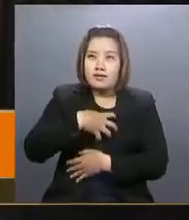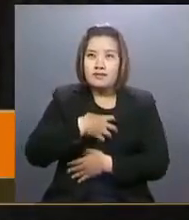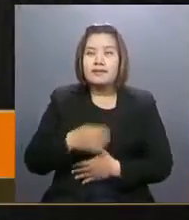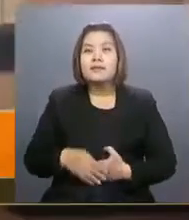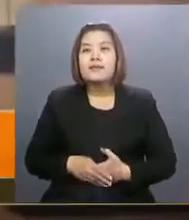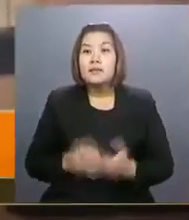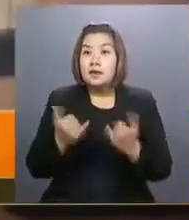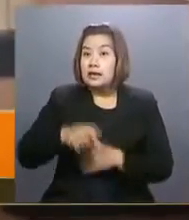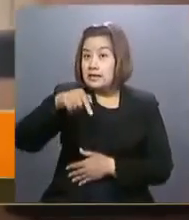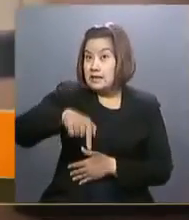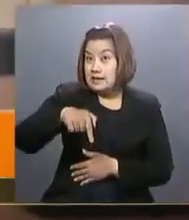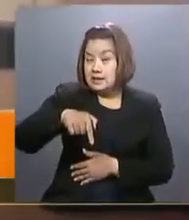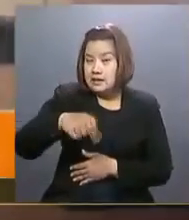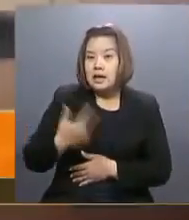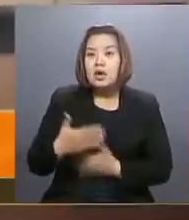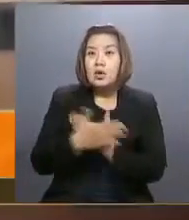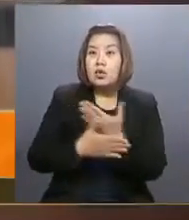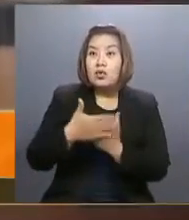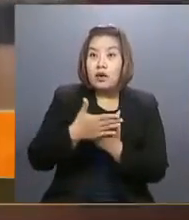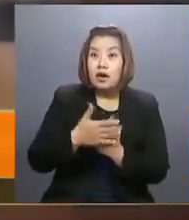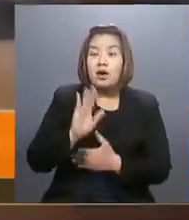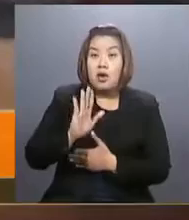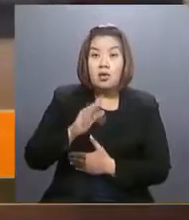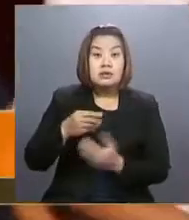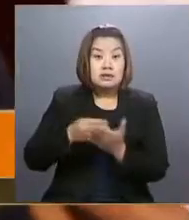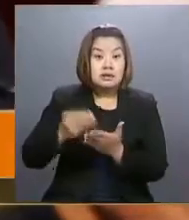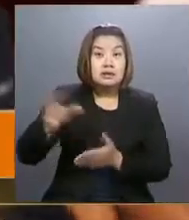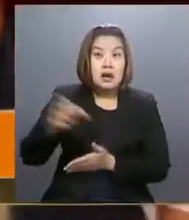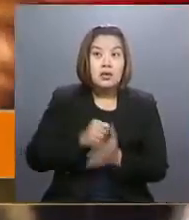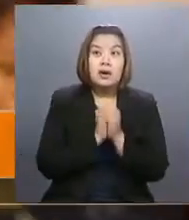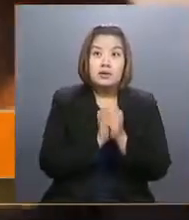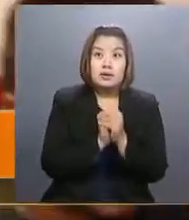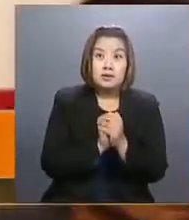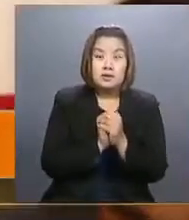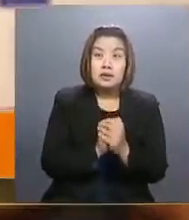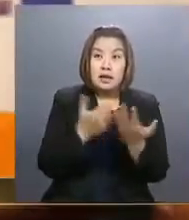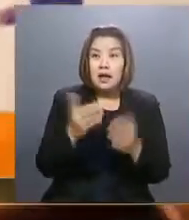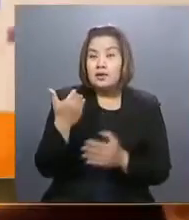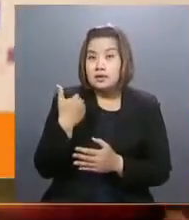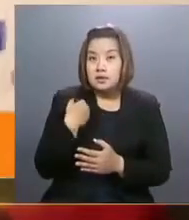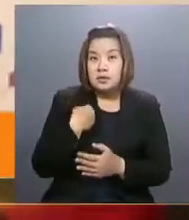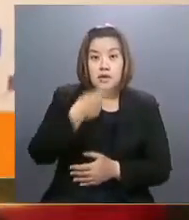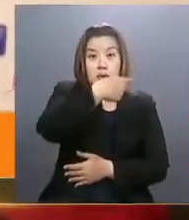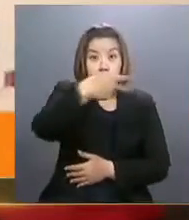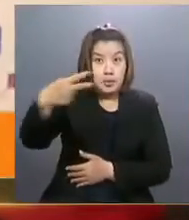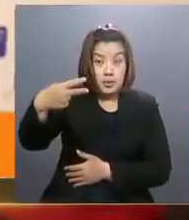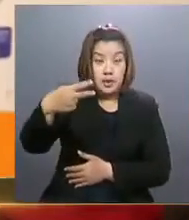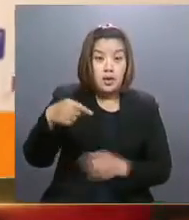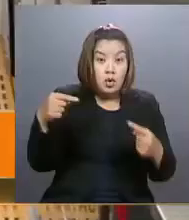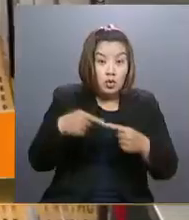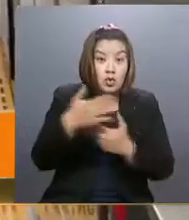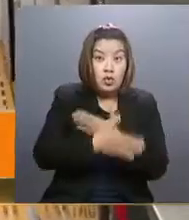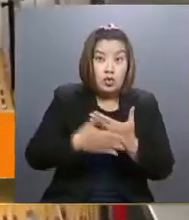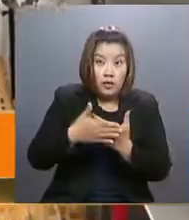รถโดยสารปรับอากาศใหม่ที่การรถไฟแห่งประเทศไทยจัดซื้อมาจากประเทศจีนจะมีแผงข้อความอัตโนมัติบริเวณข้างรถมีระบ